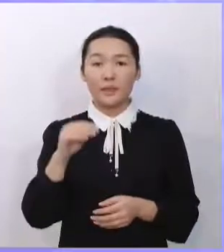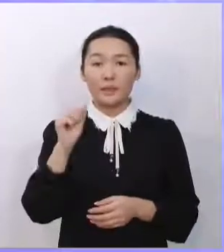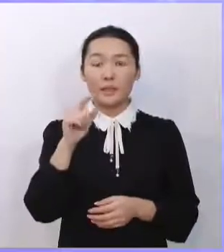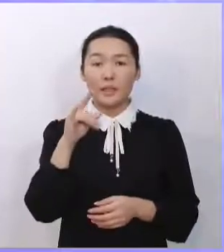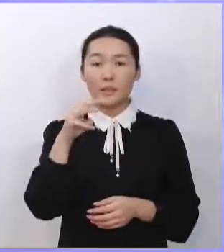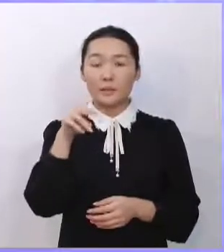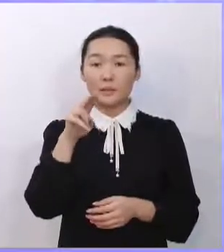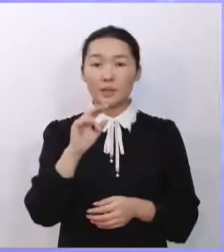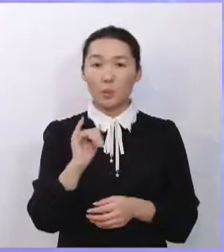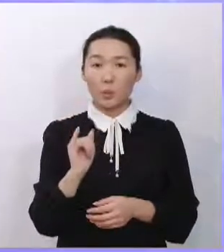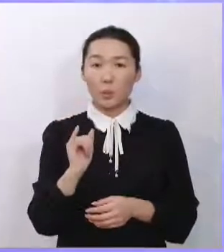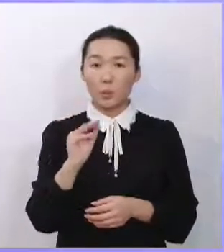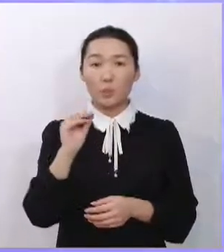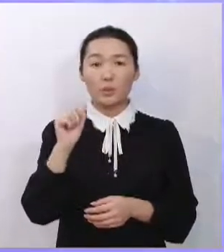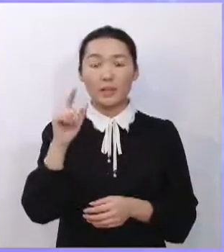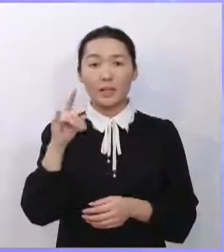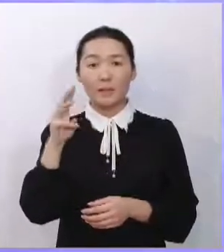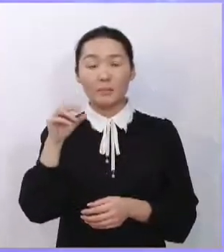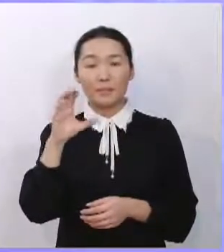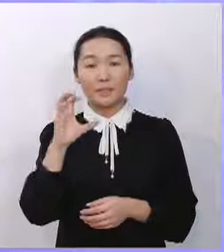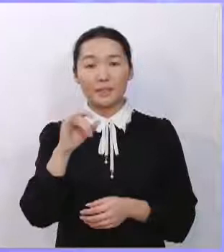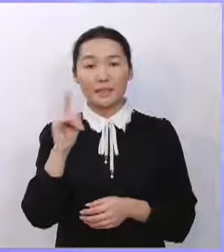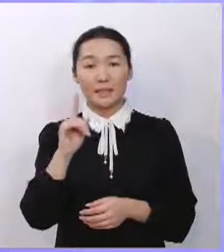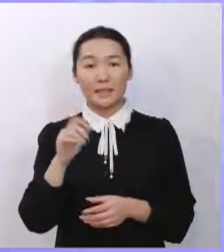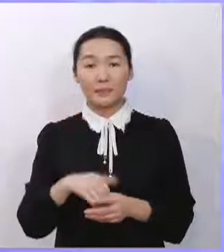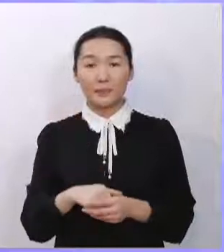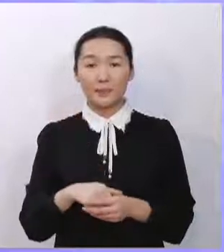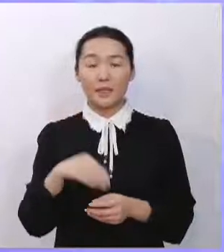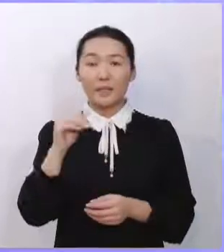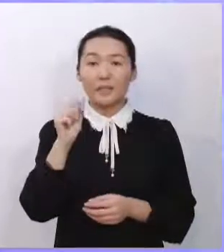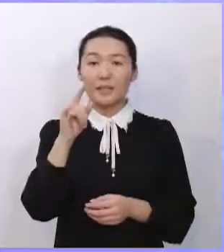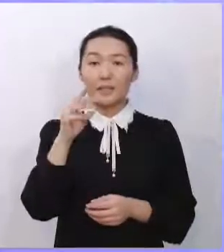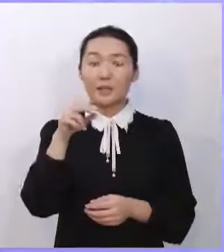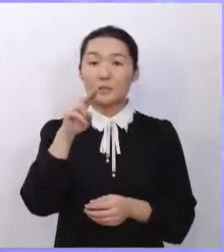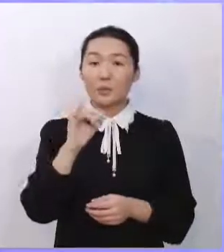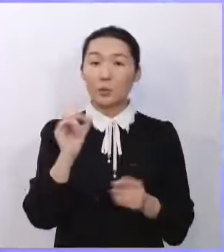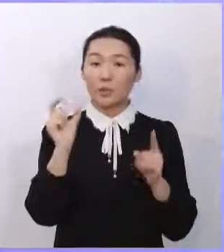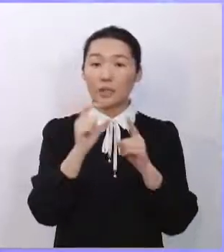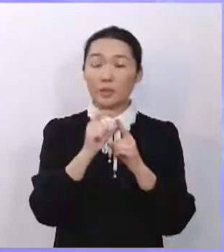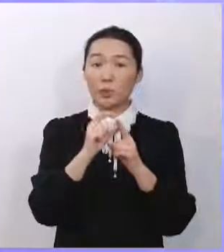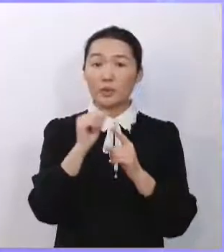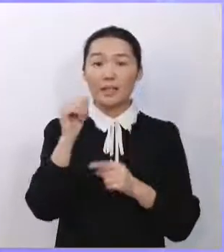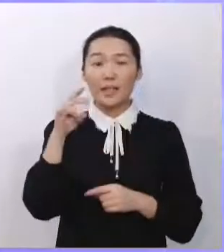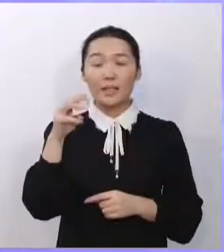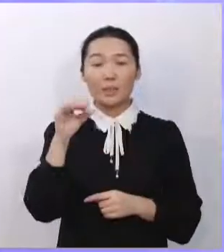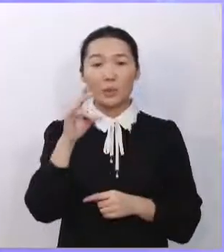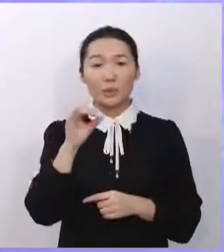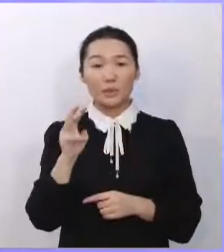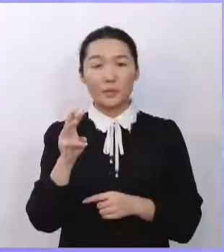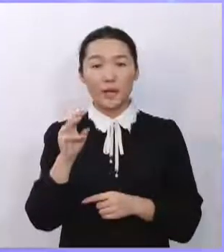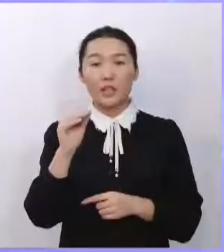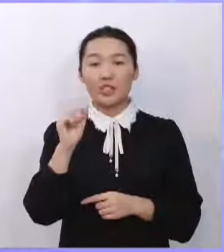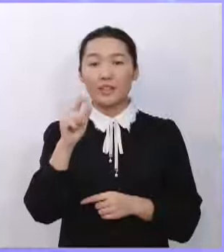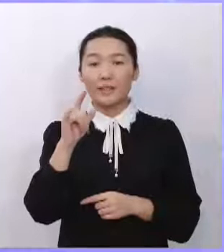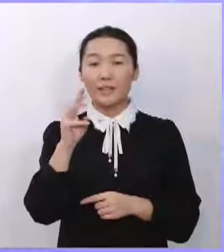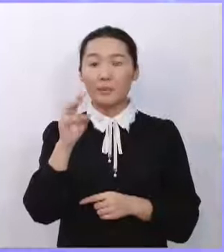Жагымдуу. Жагымсыз. Демек, жагымдуу деген сөздүн антоними жагымсыз.